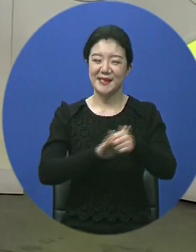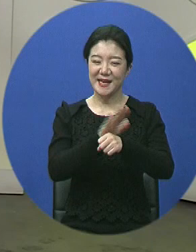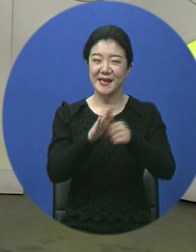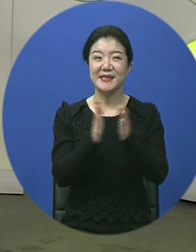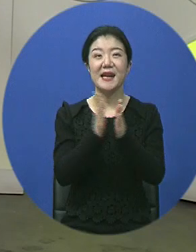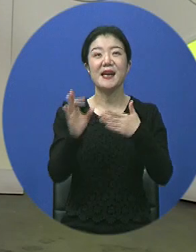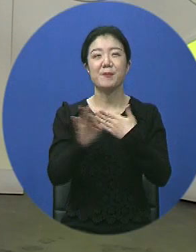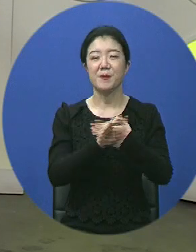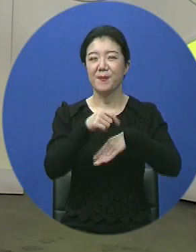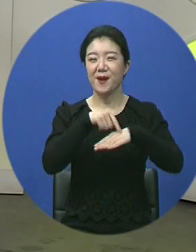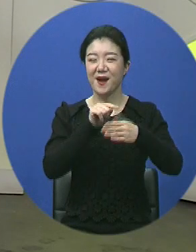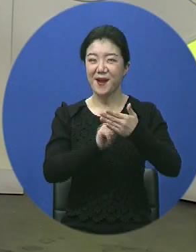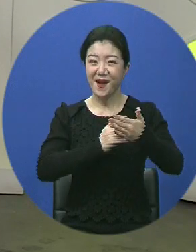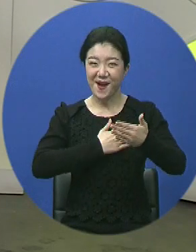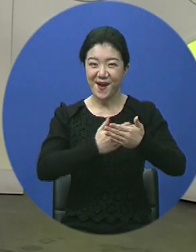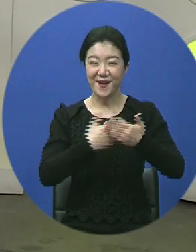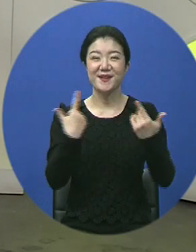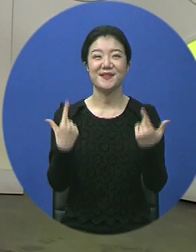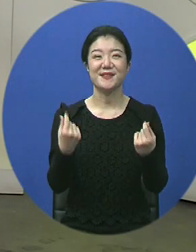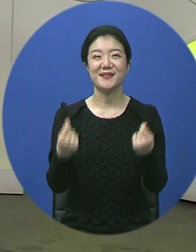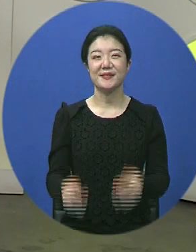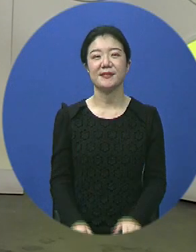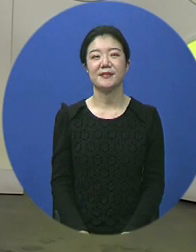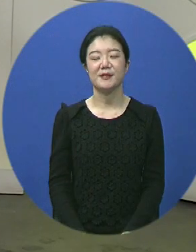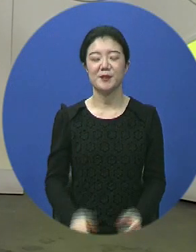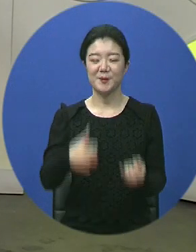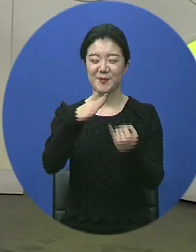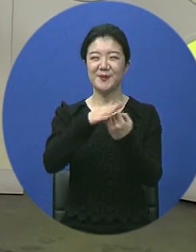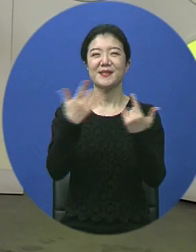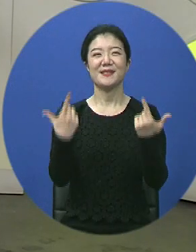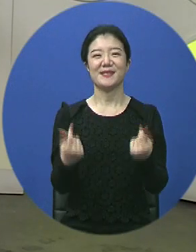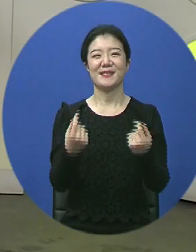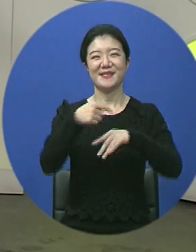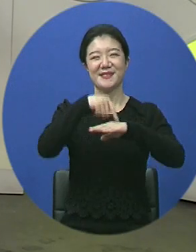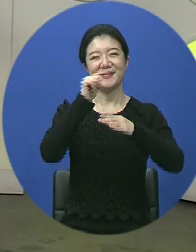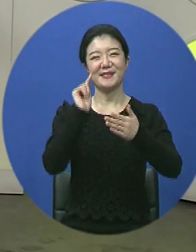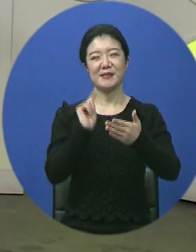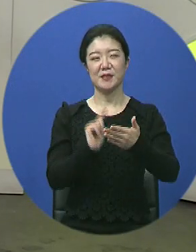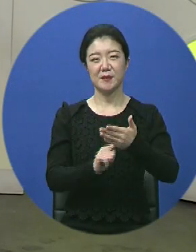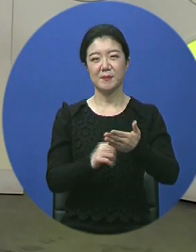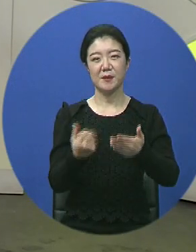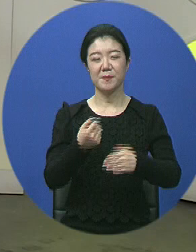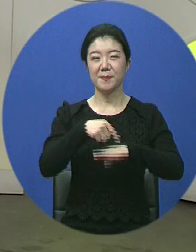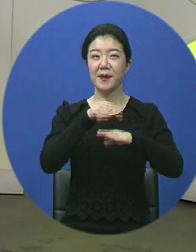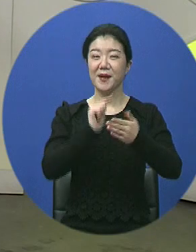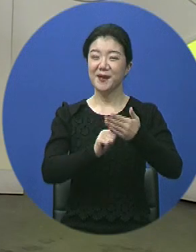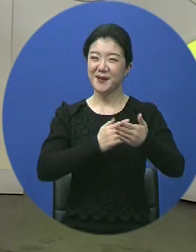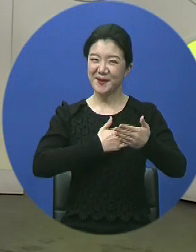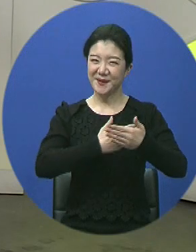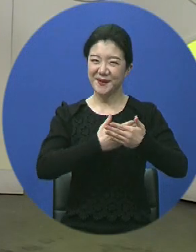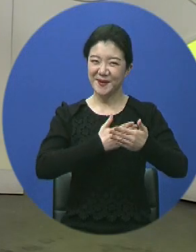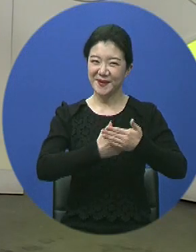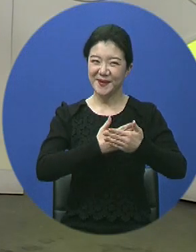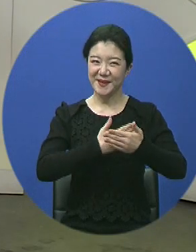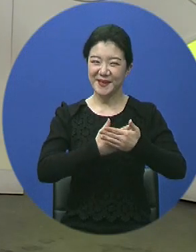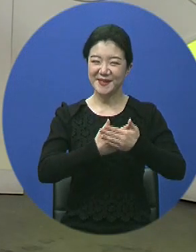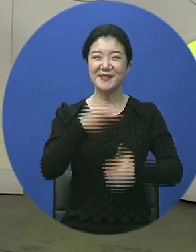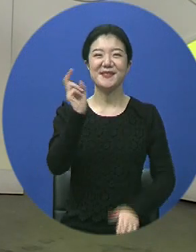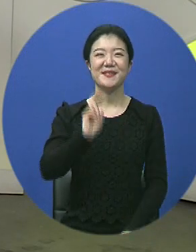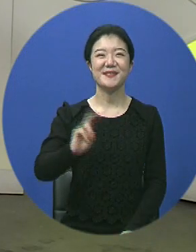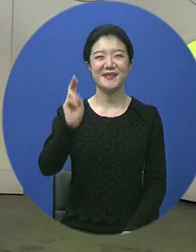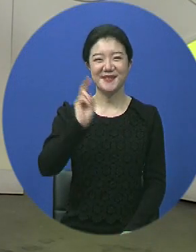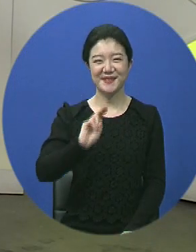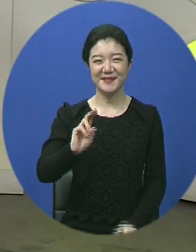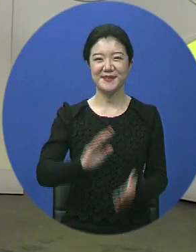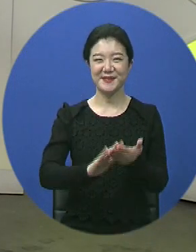가슴이 콩콩콩 뛰잖아요. 네, 그렇게 소녀 같은 그런 마음으로 가슴이 콩콩콩 뛰는 그런